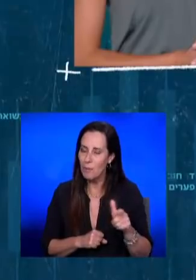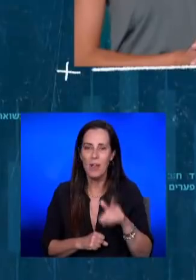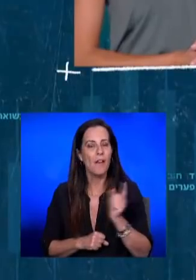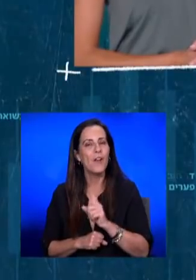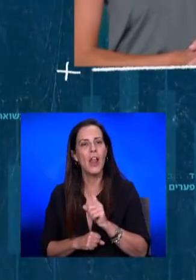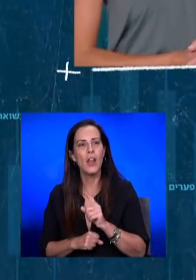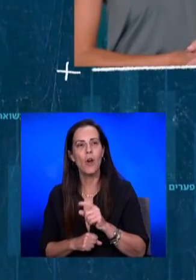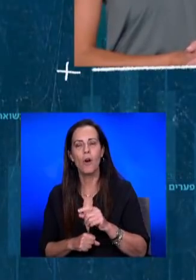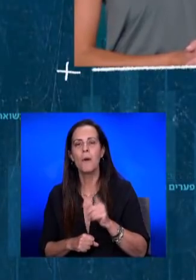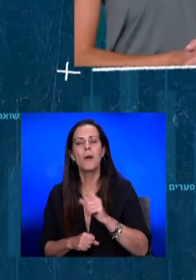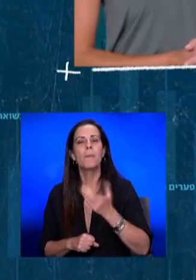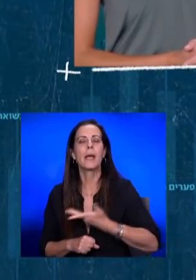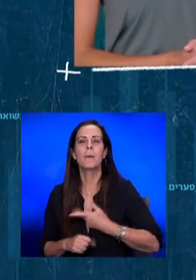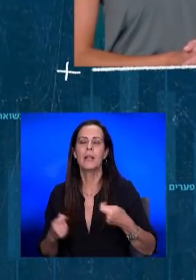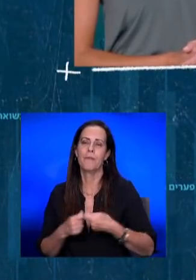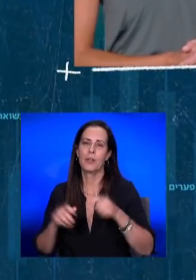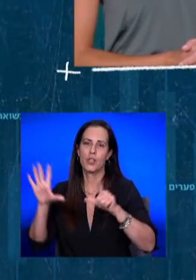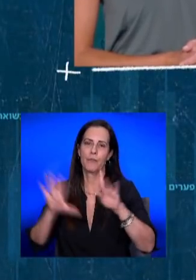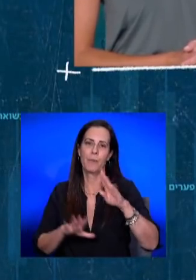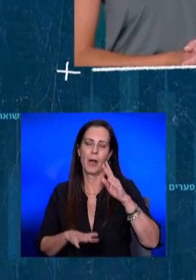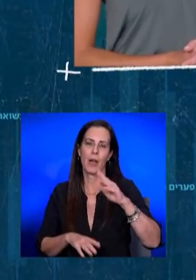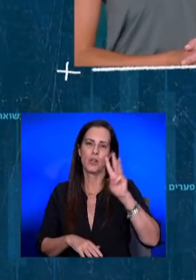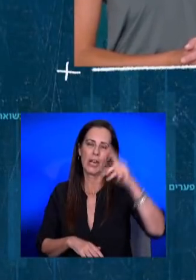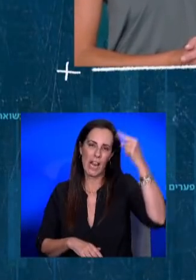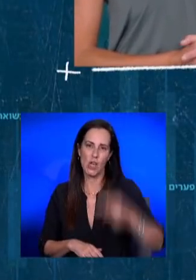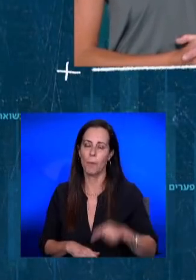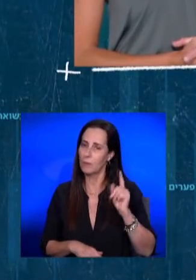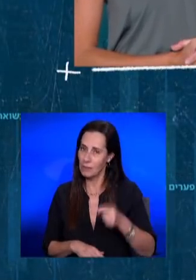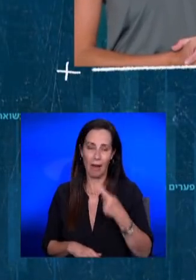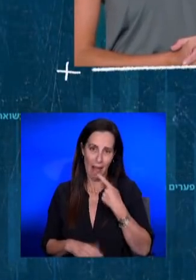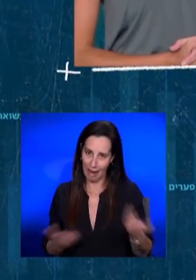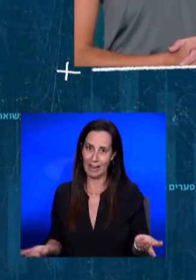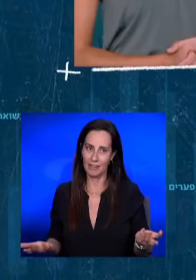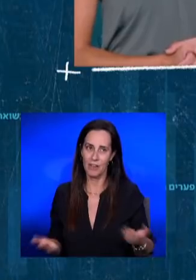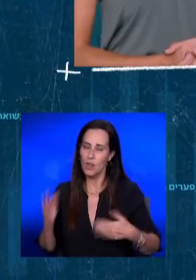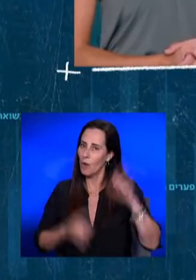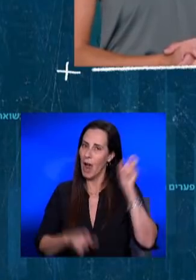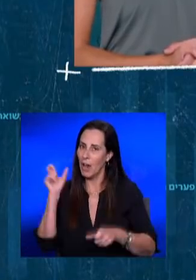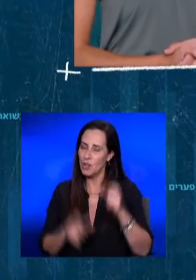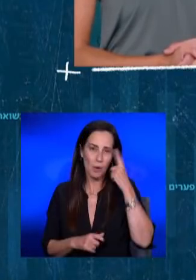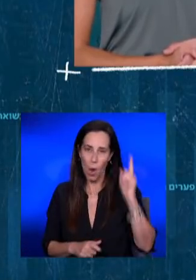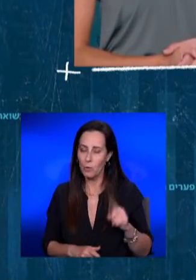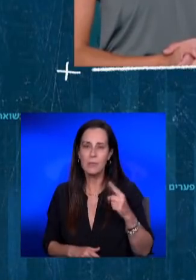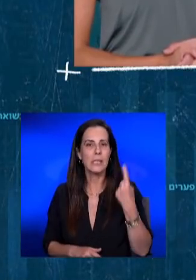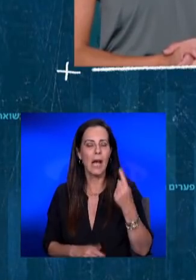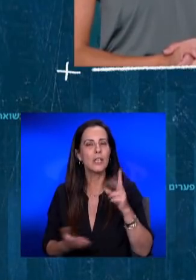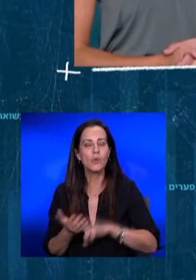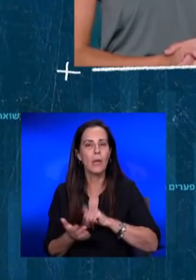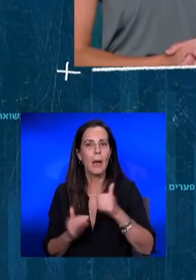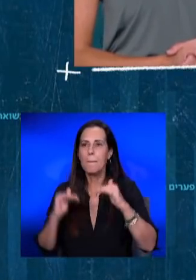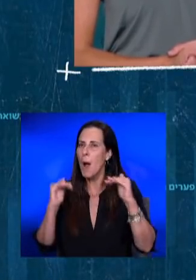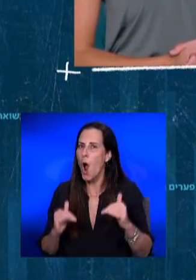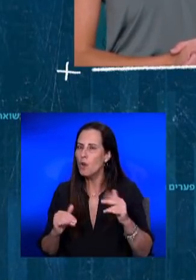עקרות הבית. הם יקבלו לפי 74 שקלים ליום. וצריך להגיד שרוב האנשים לא יודעים את זה, אגב, זו אחת הזכויות הכי פחות